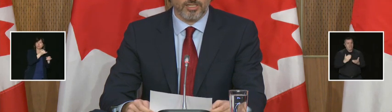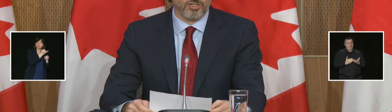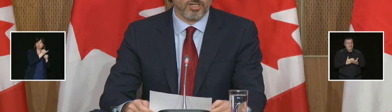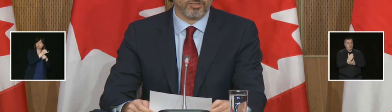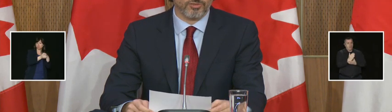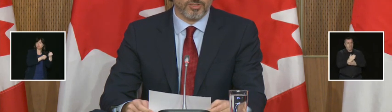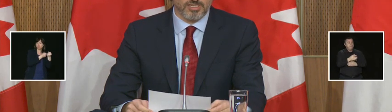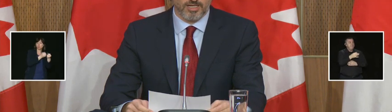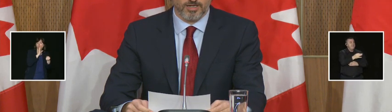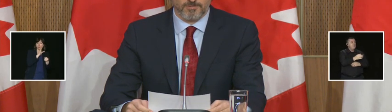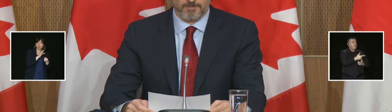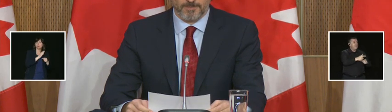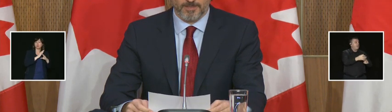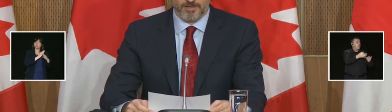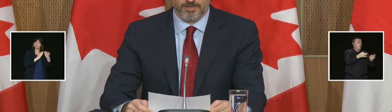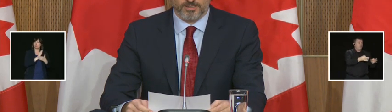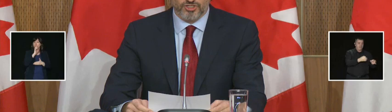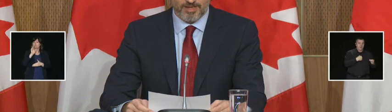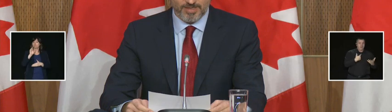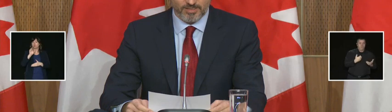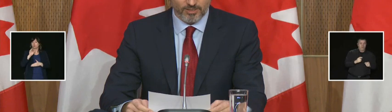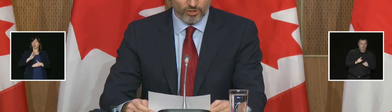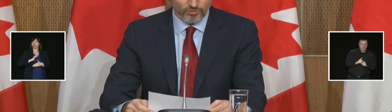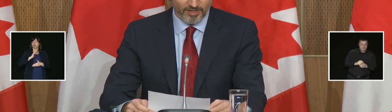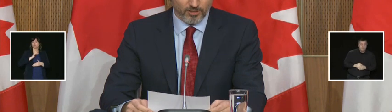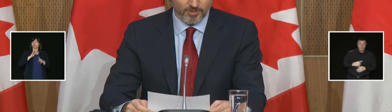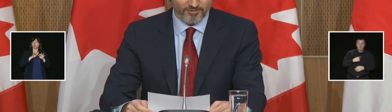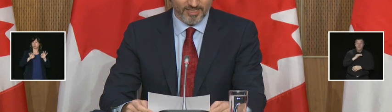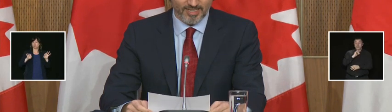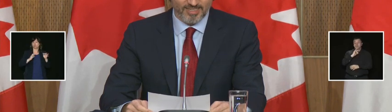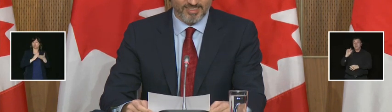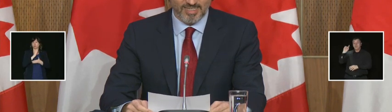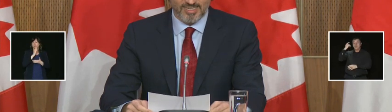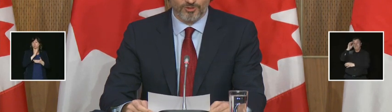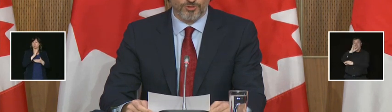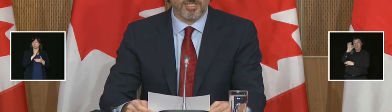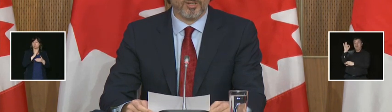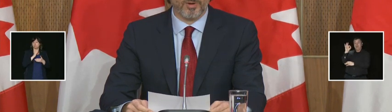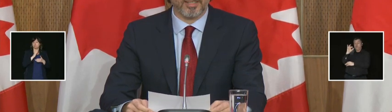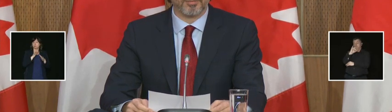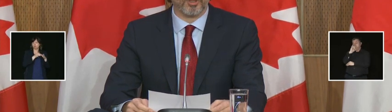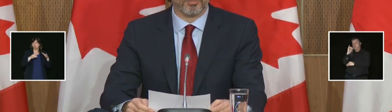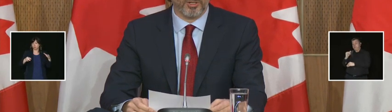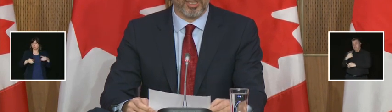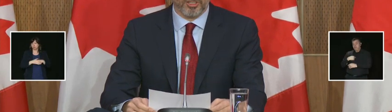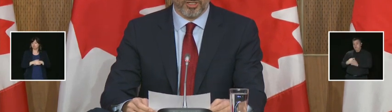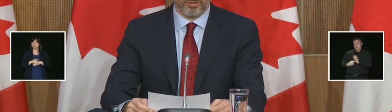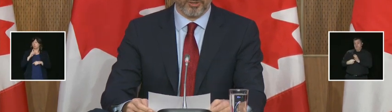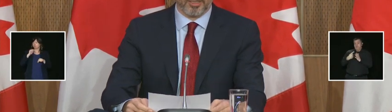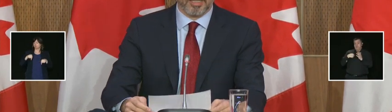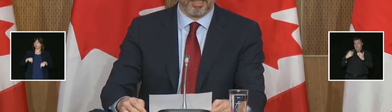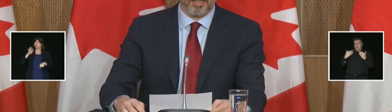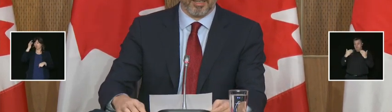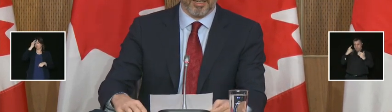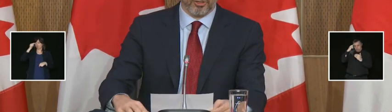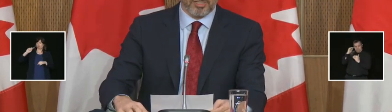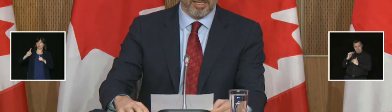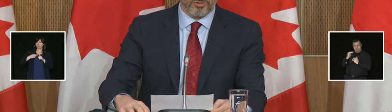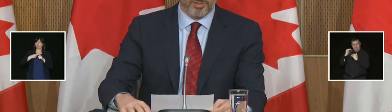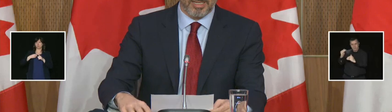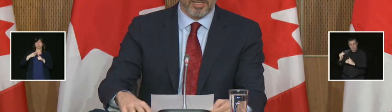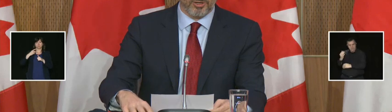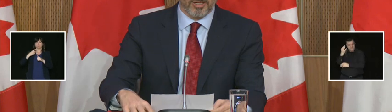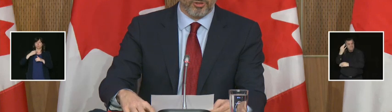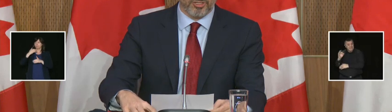minorités de langue officielle jamais un gouvernement fédéral est allé aussi loin pour protéger le français et je